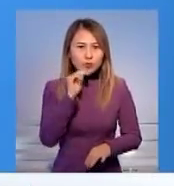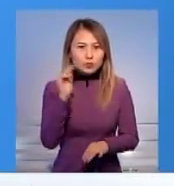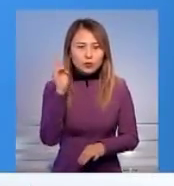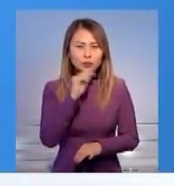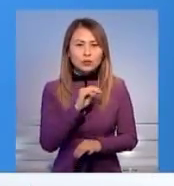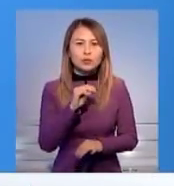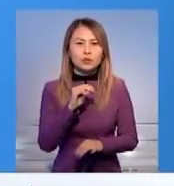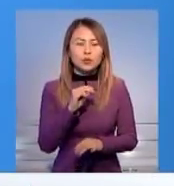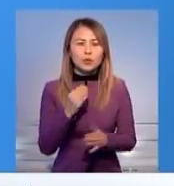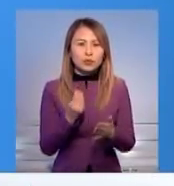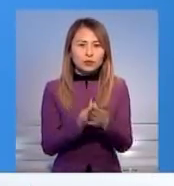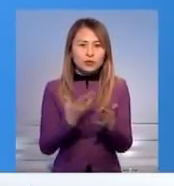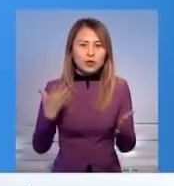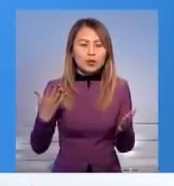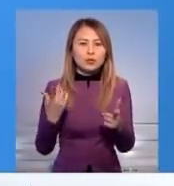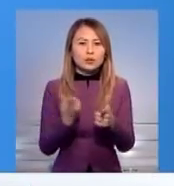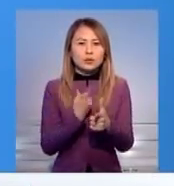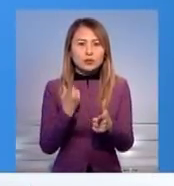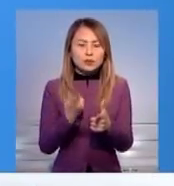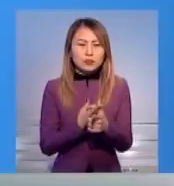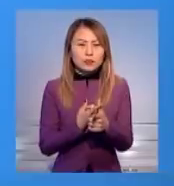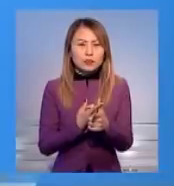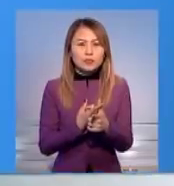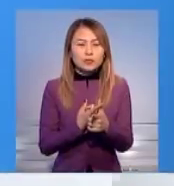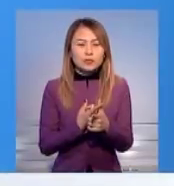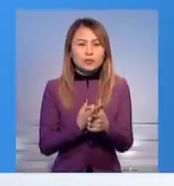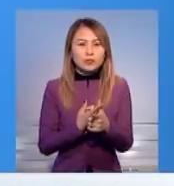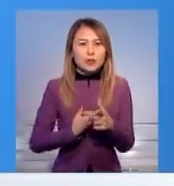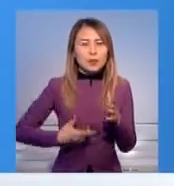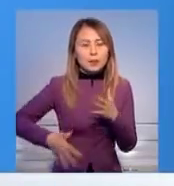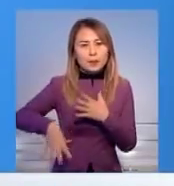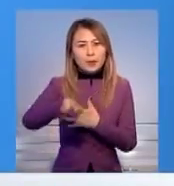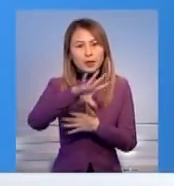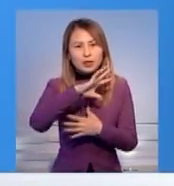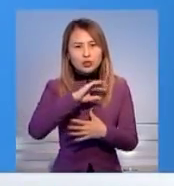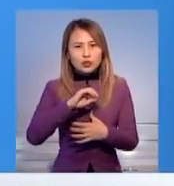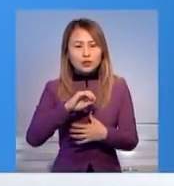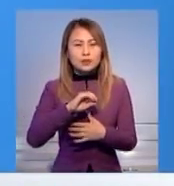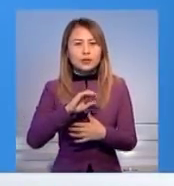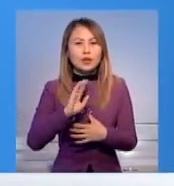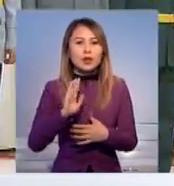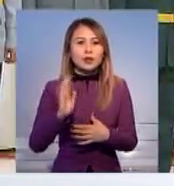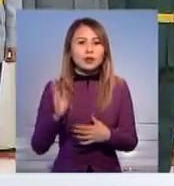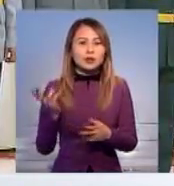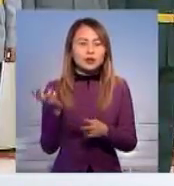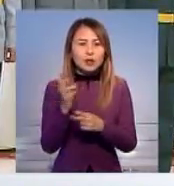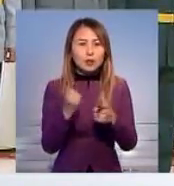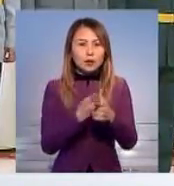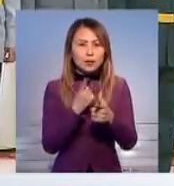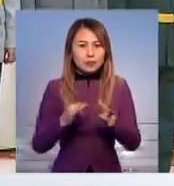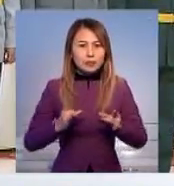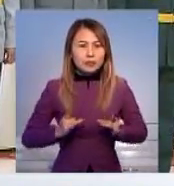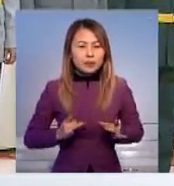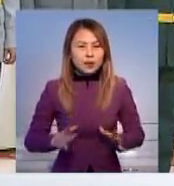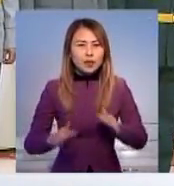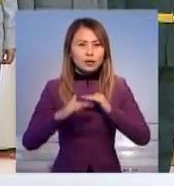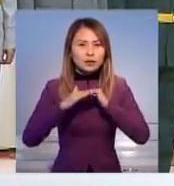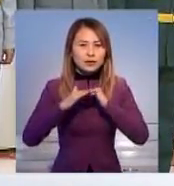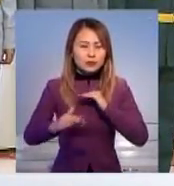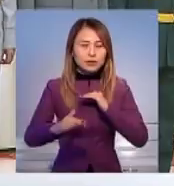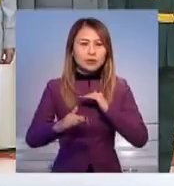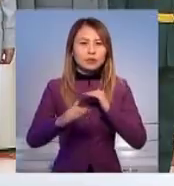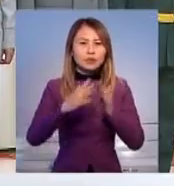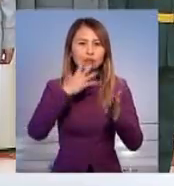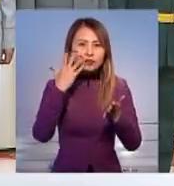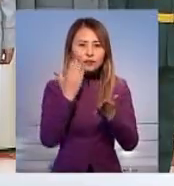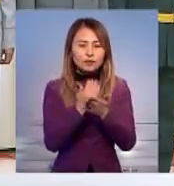қауым, сардарлар мен сарбаздар, баршаңызды келе жатқан отан қорғаушылар күнімен және